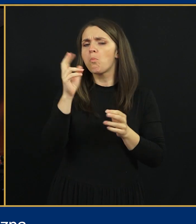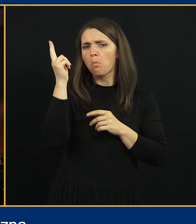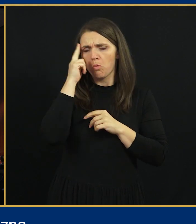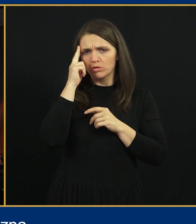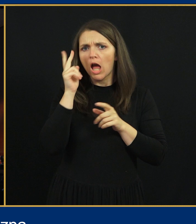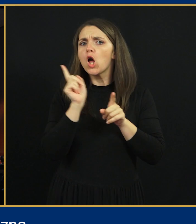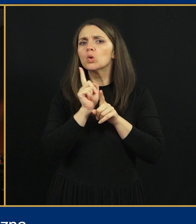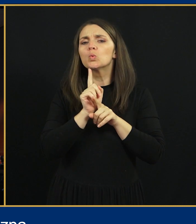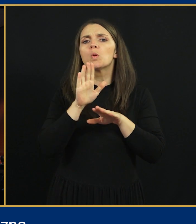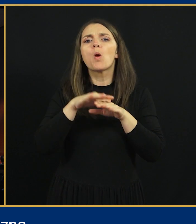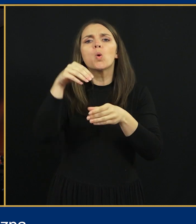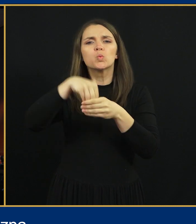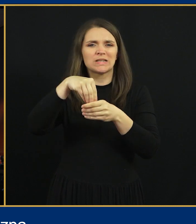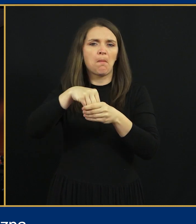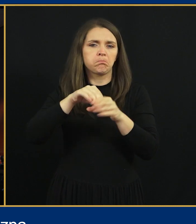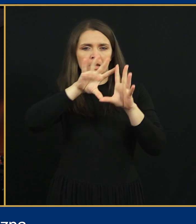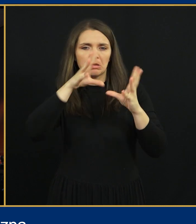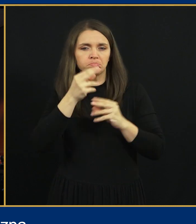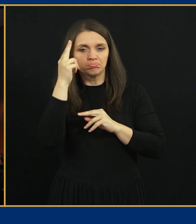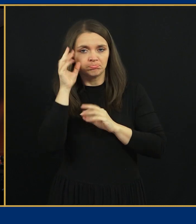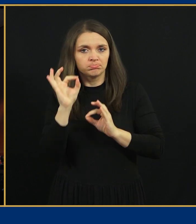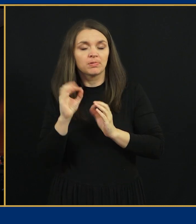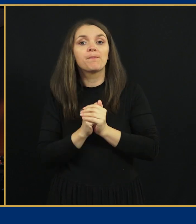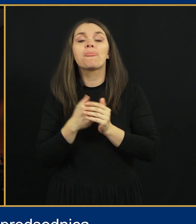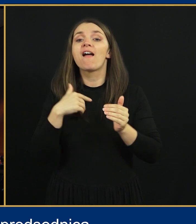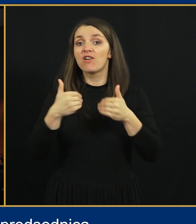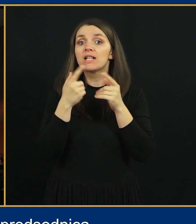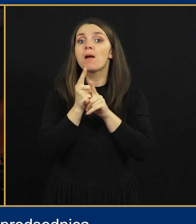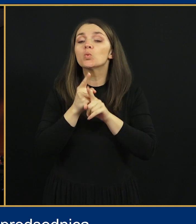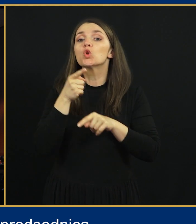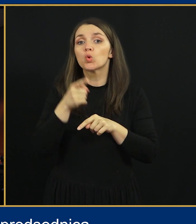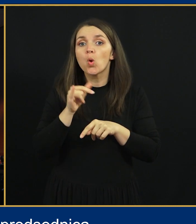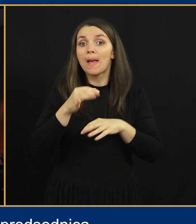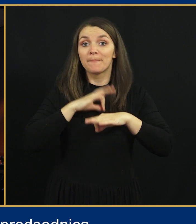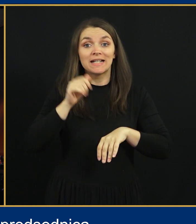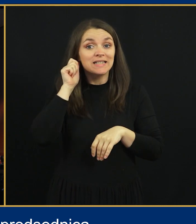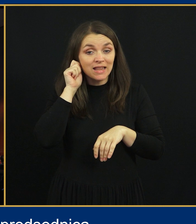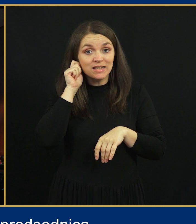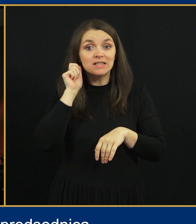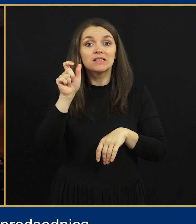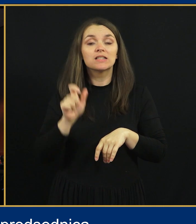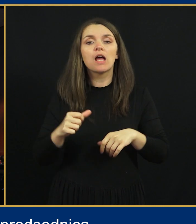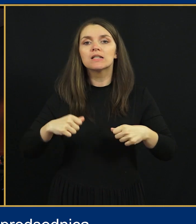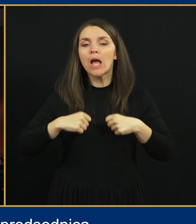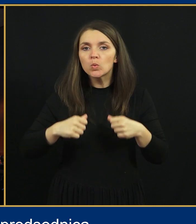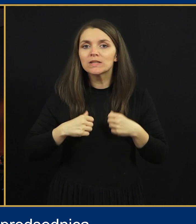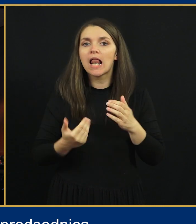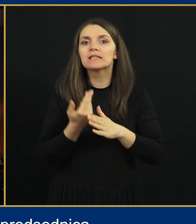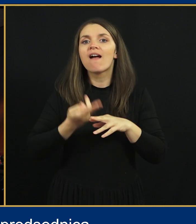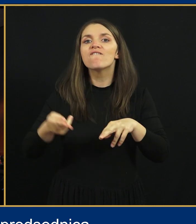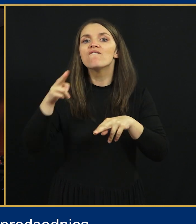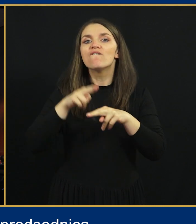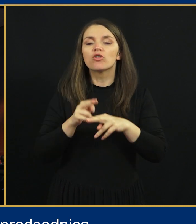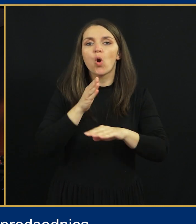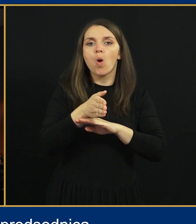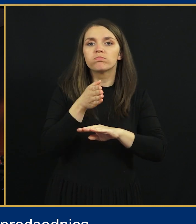dobro pozna tudi po vsebinski plati. Veseli pa tudi dejstvo, da se je predsednica zavzela za